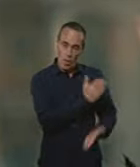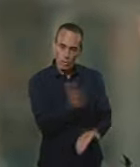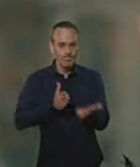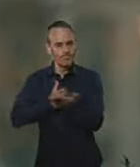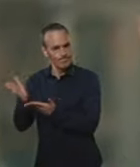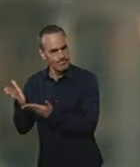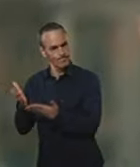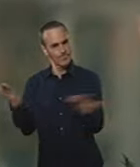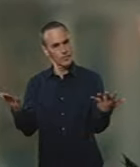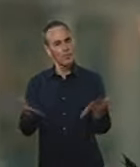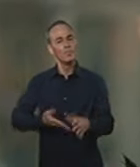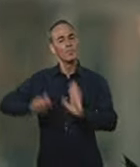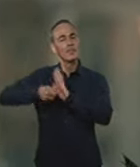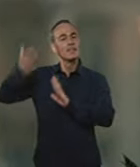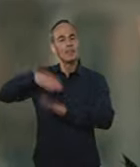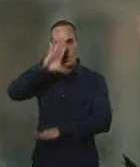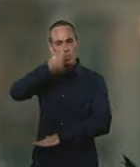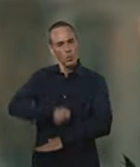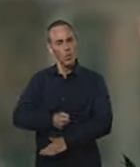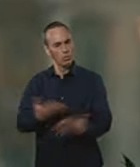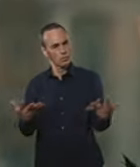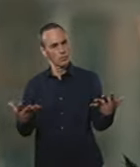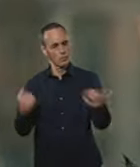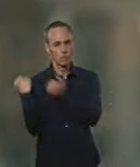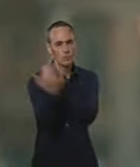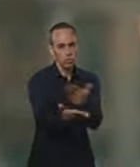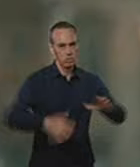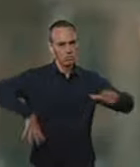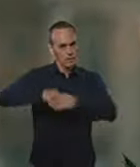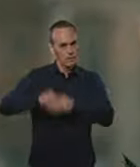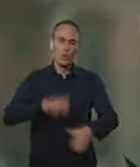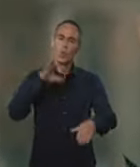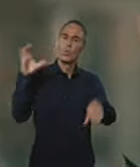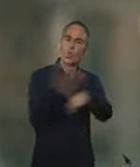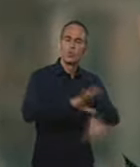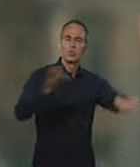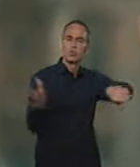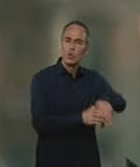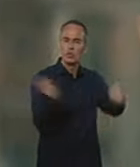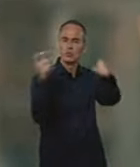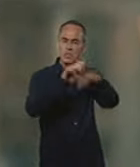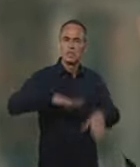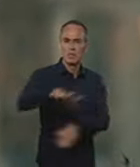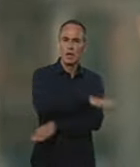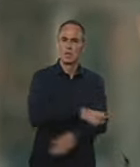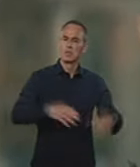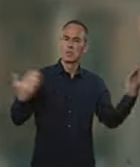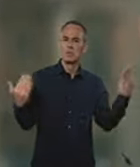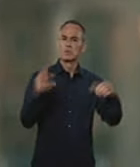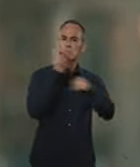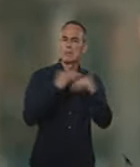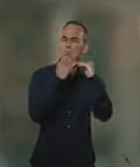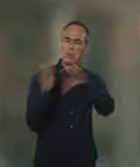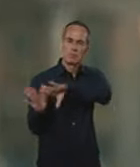la participation que le général de Gaulle a ouverte contre la gauche contre les syndicats contre toutes les forces du conservatisme nous avons voulu la prime